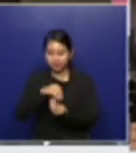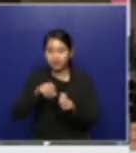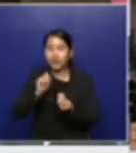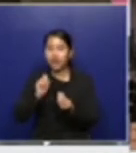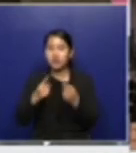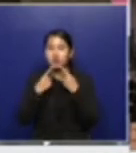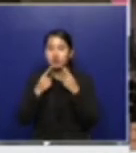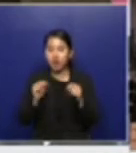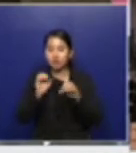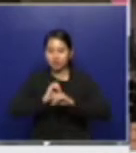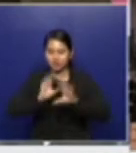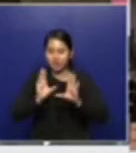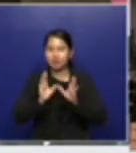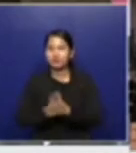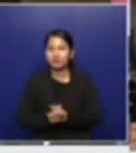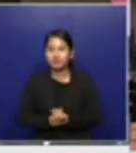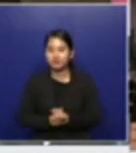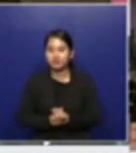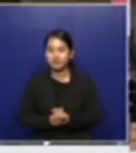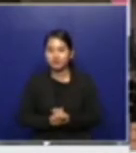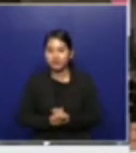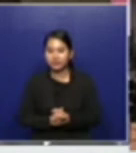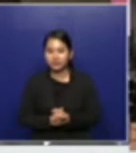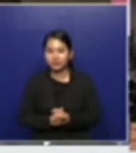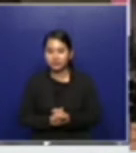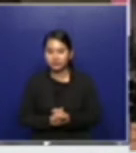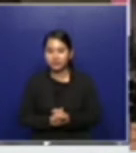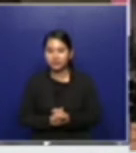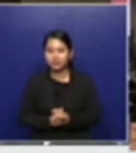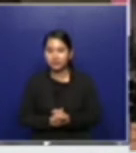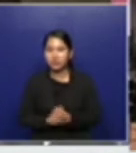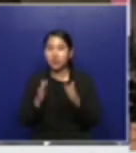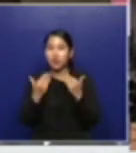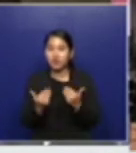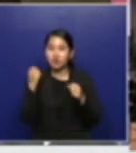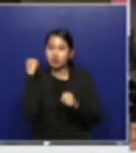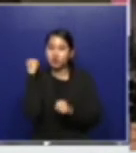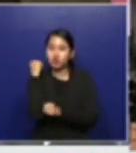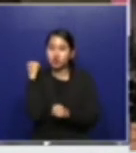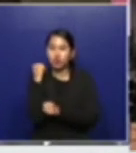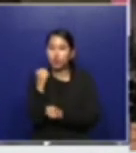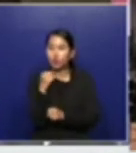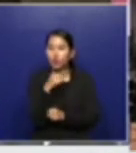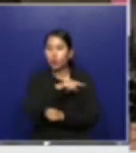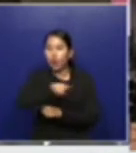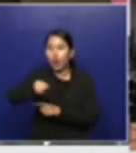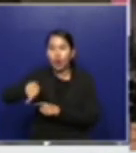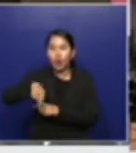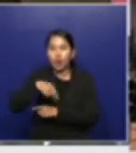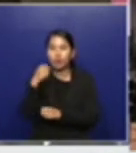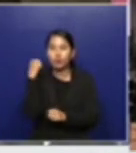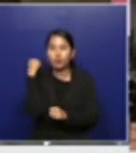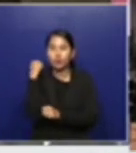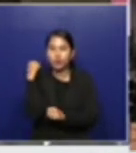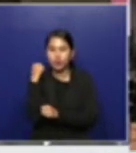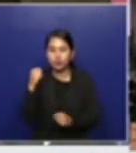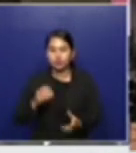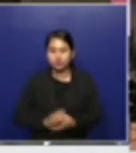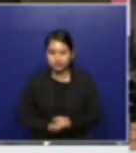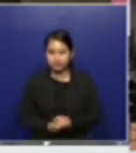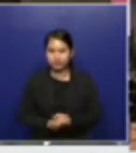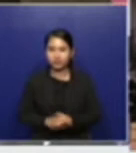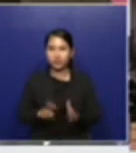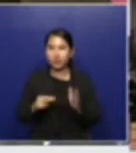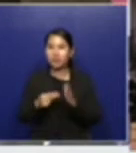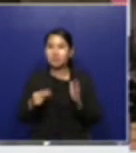ดปฏิรูปจนทั้งแผ่นดินจะทำให้คนจนหมดทั้งแผ่นดินเป็นคอนเซปต์ที่